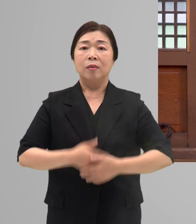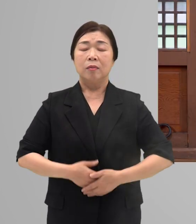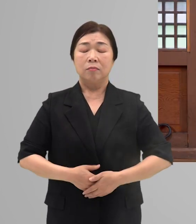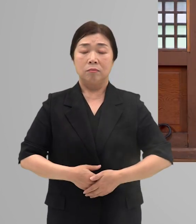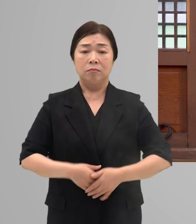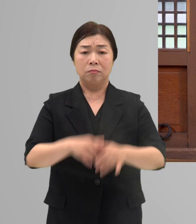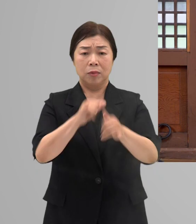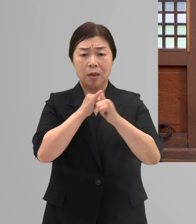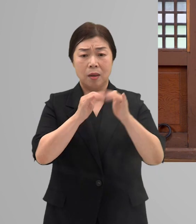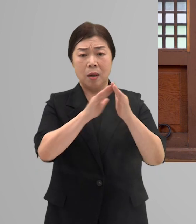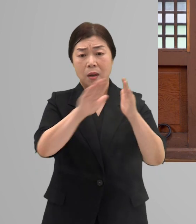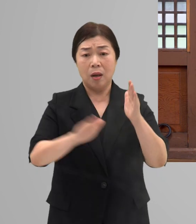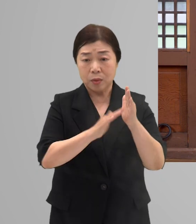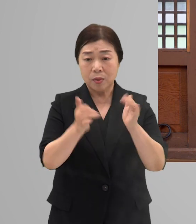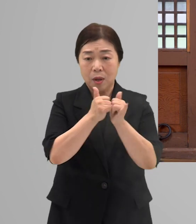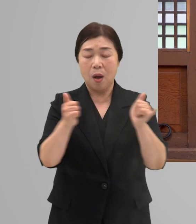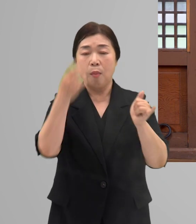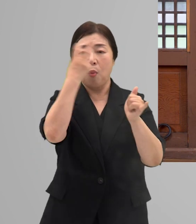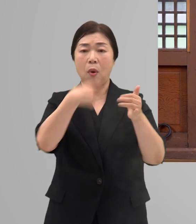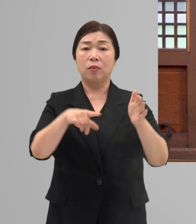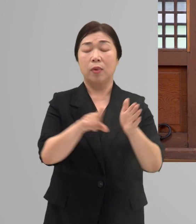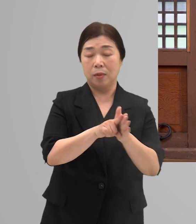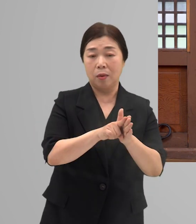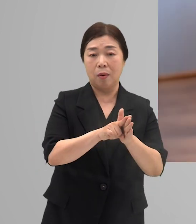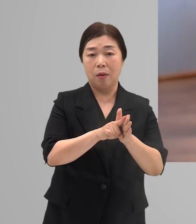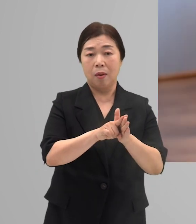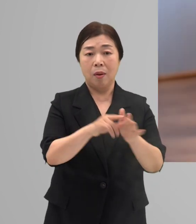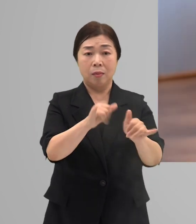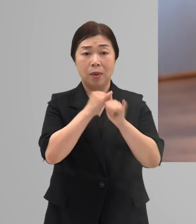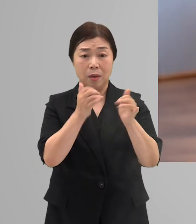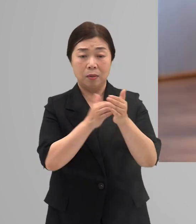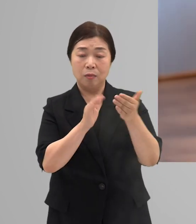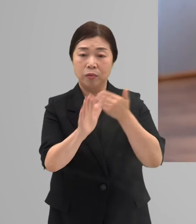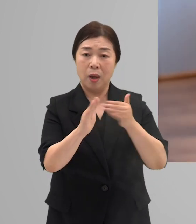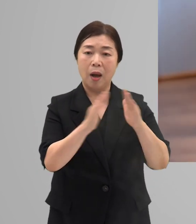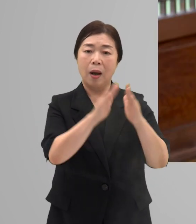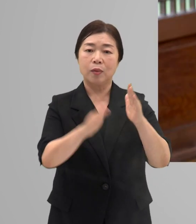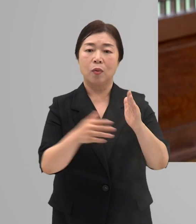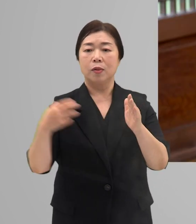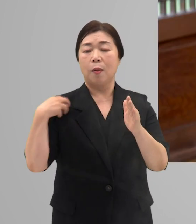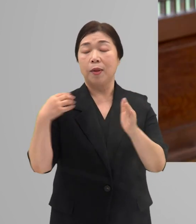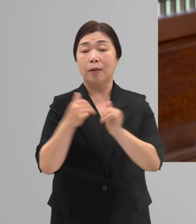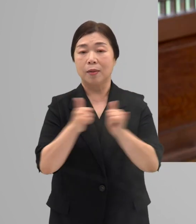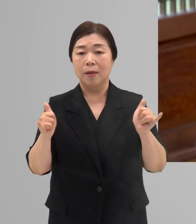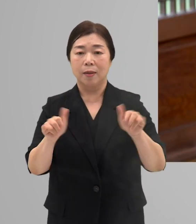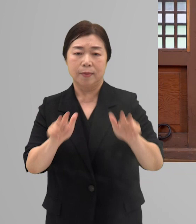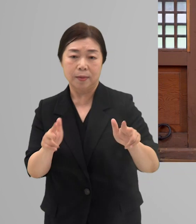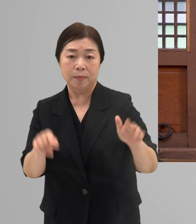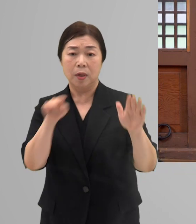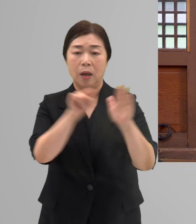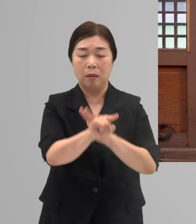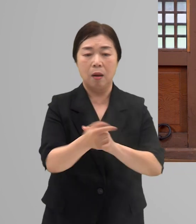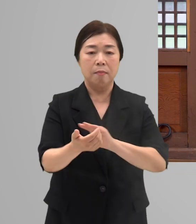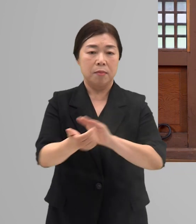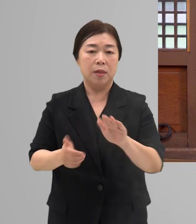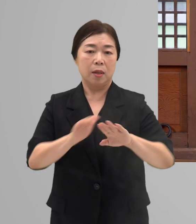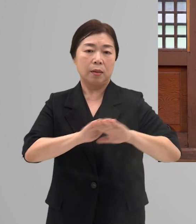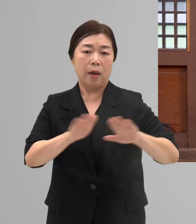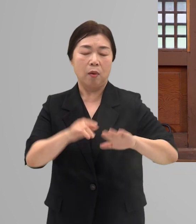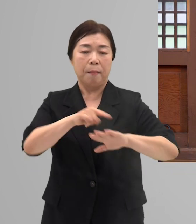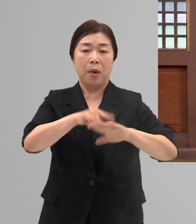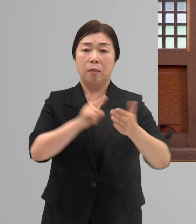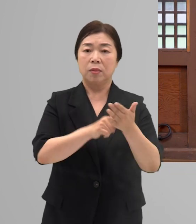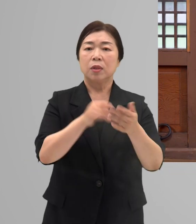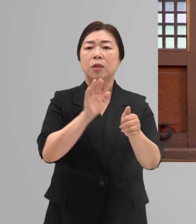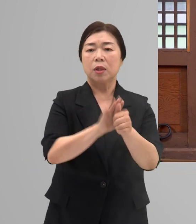정부는 자살 유가족들을 보호하기 위해 자살 사고 발생 직후 유족 전담 직원이 현장 출동하고 초기 대응부터 심리